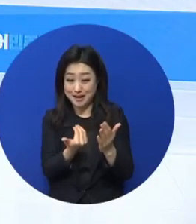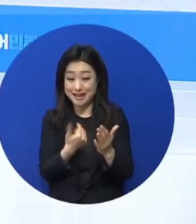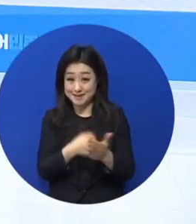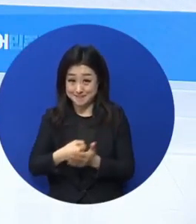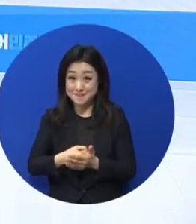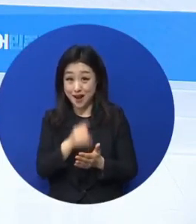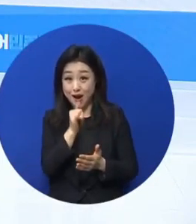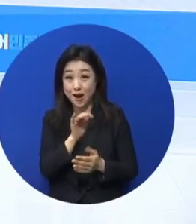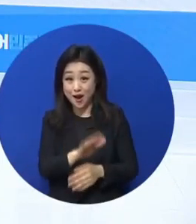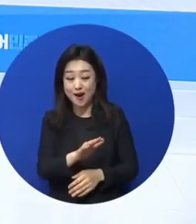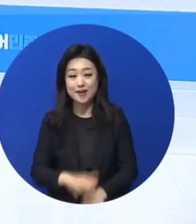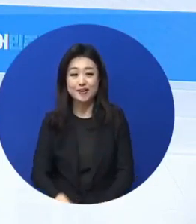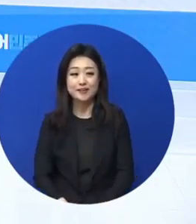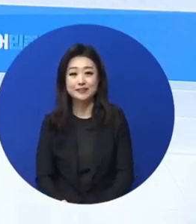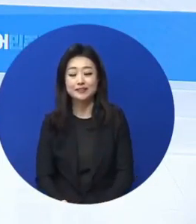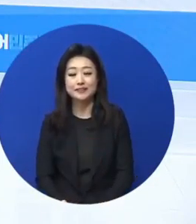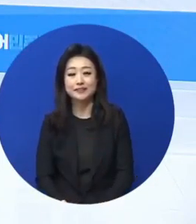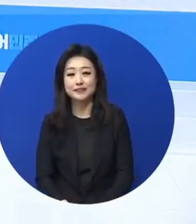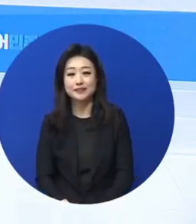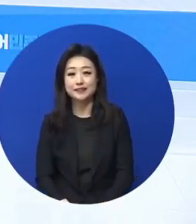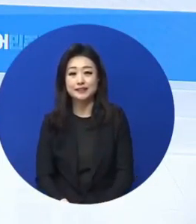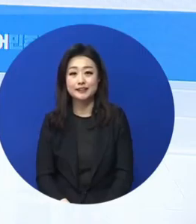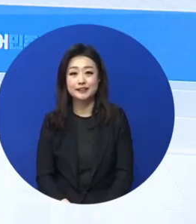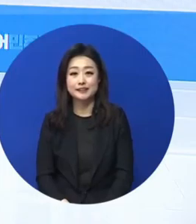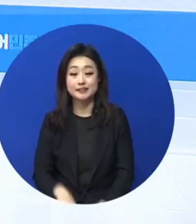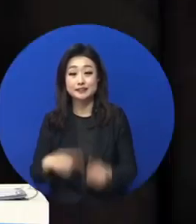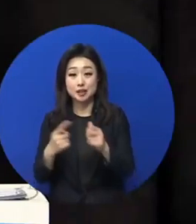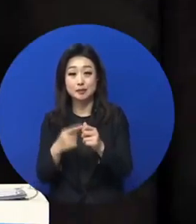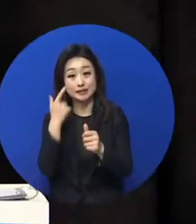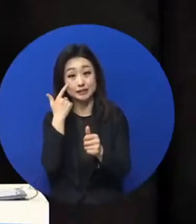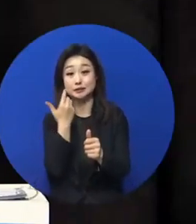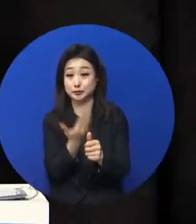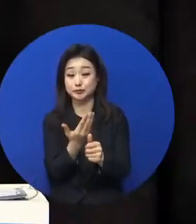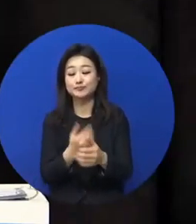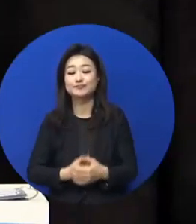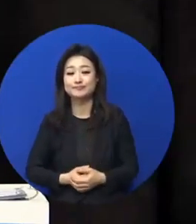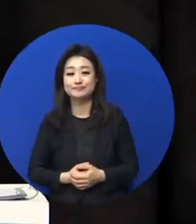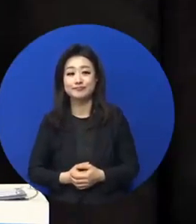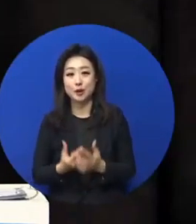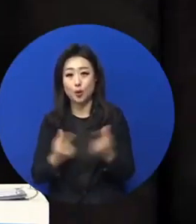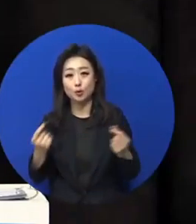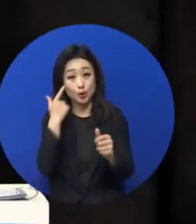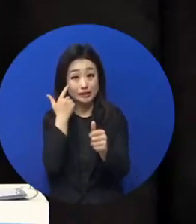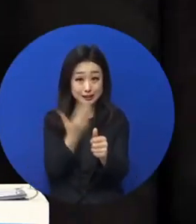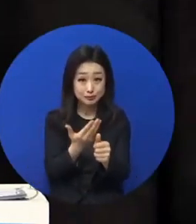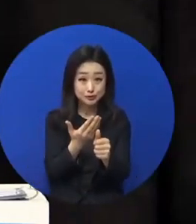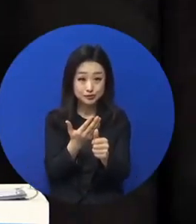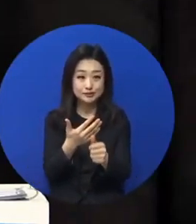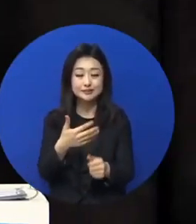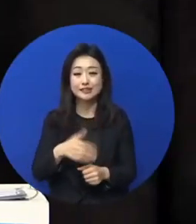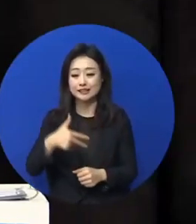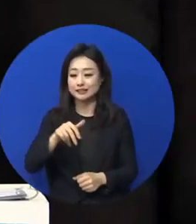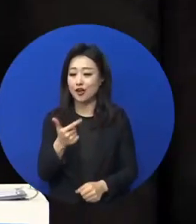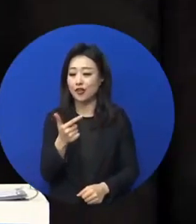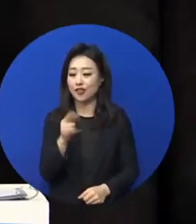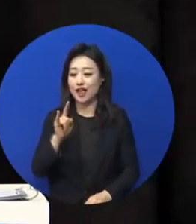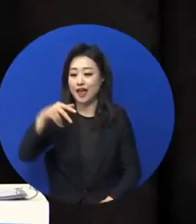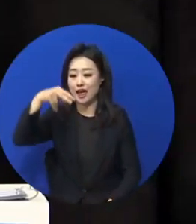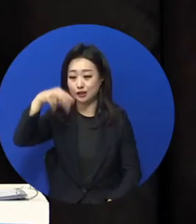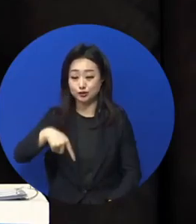알려드리겠습니다. 먼저 이제 부산시장 후보자 첫 번째 공통 질문인데요. 전혜숙 공천관리위원께서